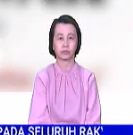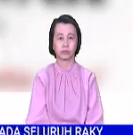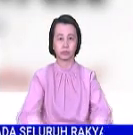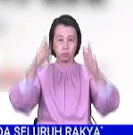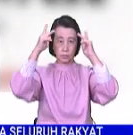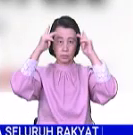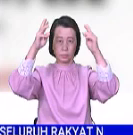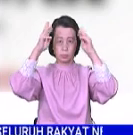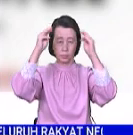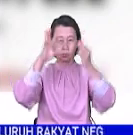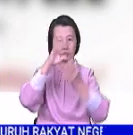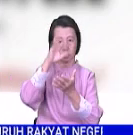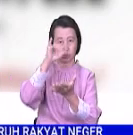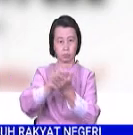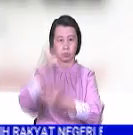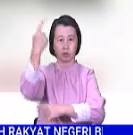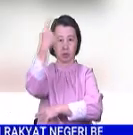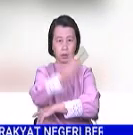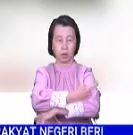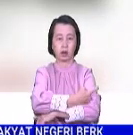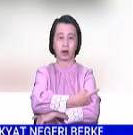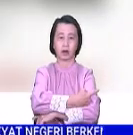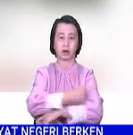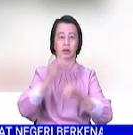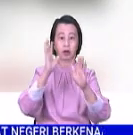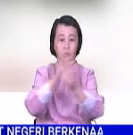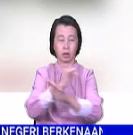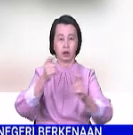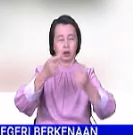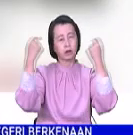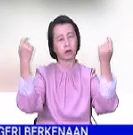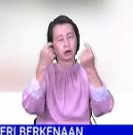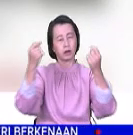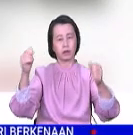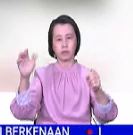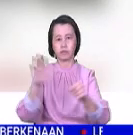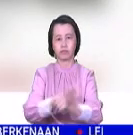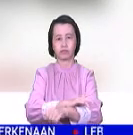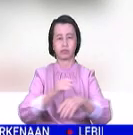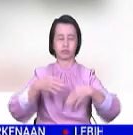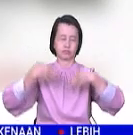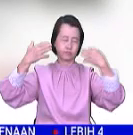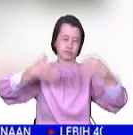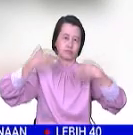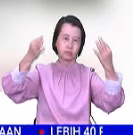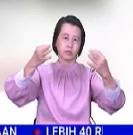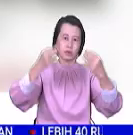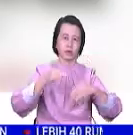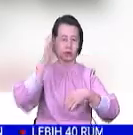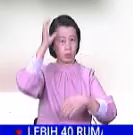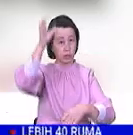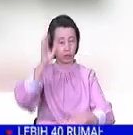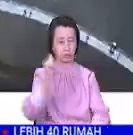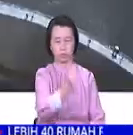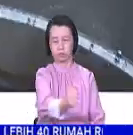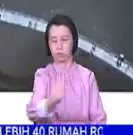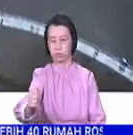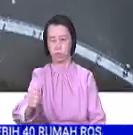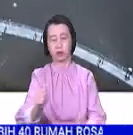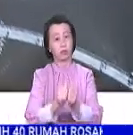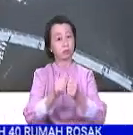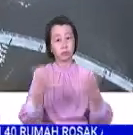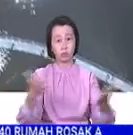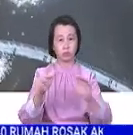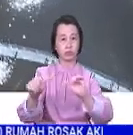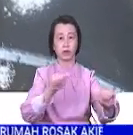Hai Perdana Menteri juga yakin Harris Rawa akan diraih dengan penuh makna mengikut cara dan konsep tersendiri meski